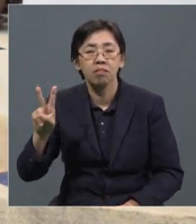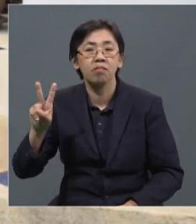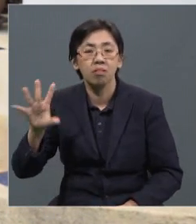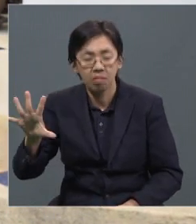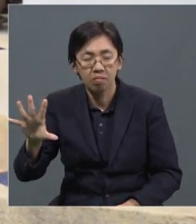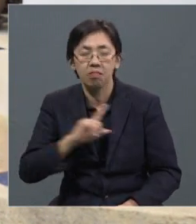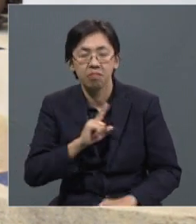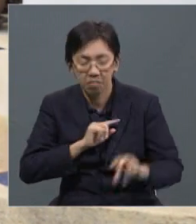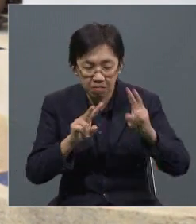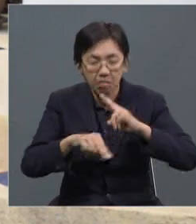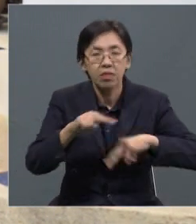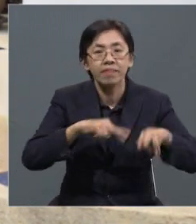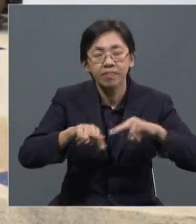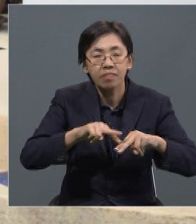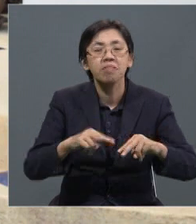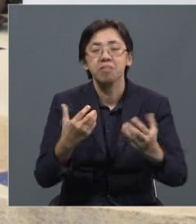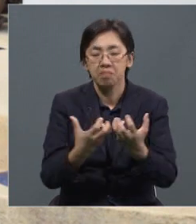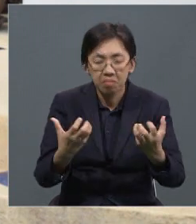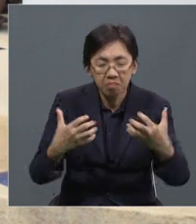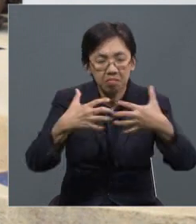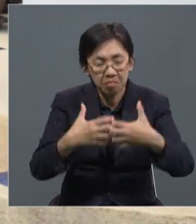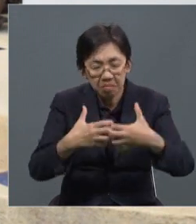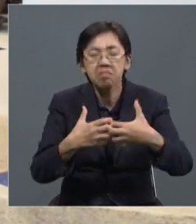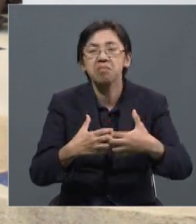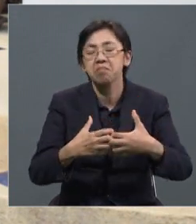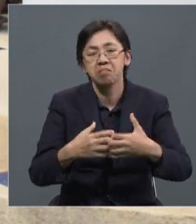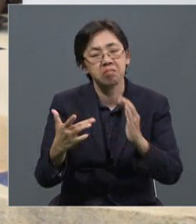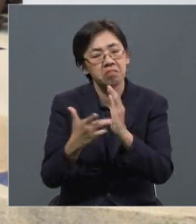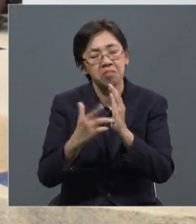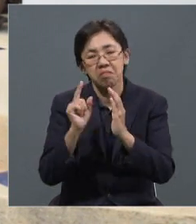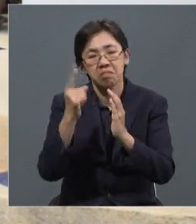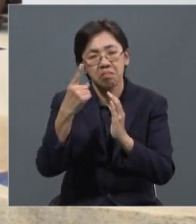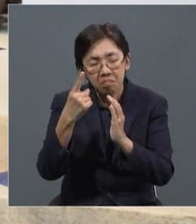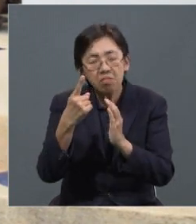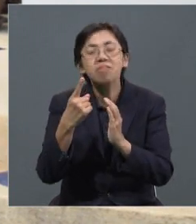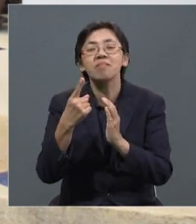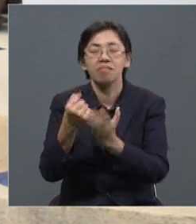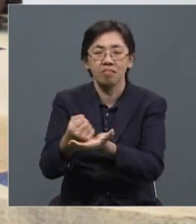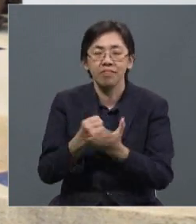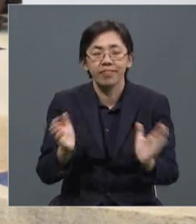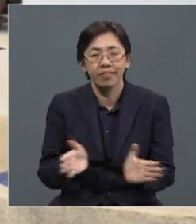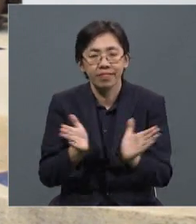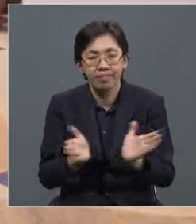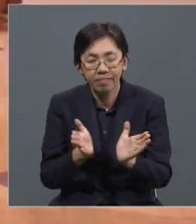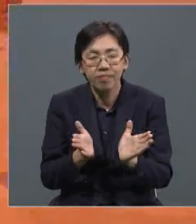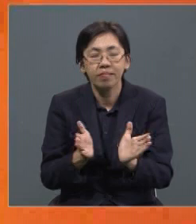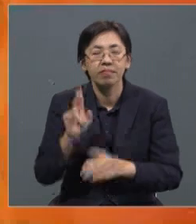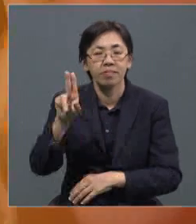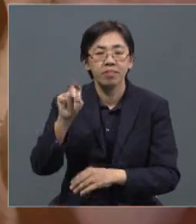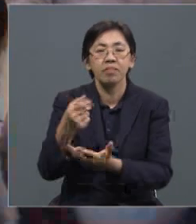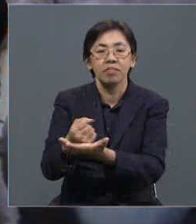ทันทีนะฮะซึ่งเป็นเครื่องไม้เครื่องมือเทคโนโลยีที่เราได้รับการสนับสนุนนะครับจากทาง